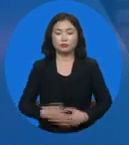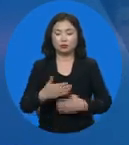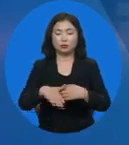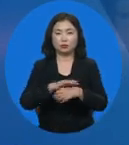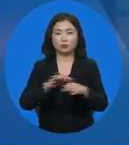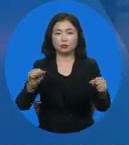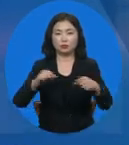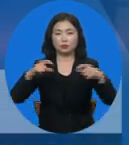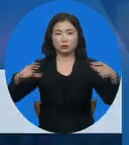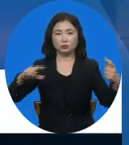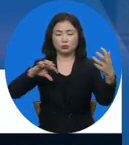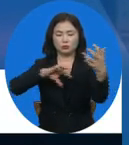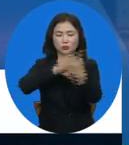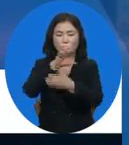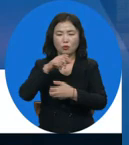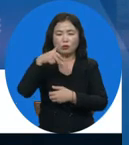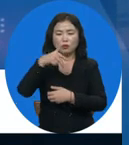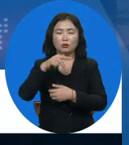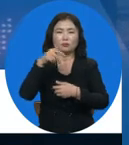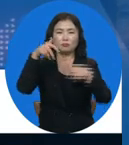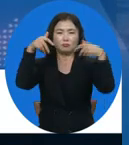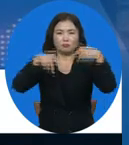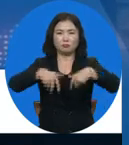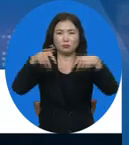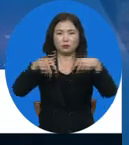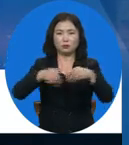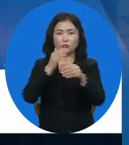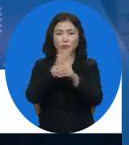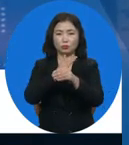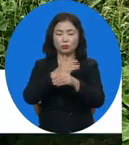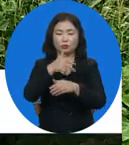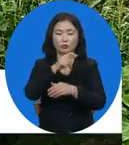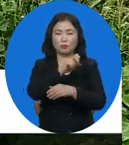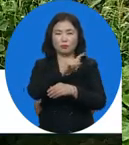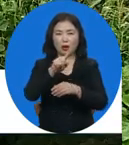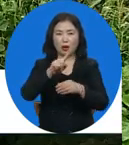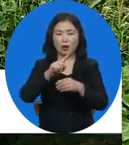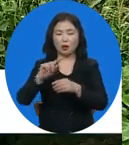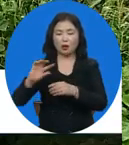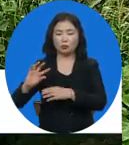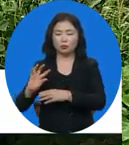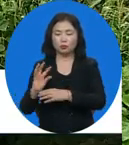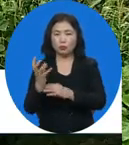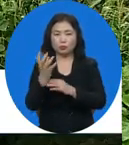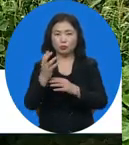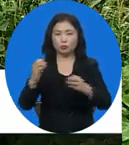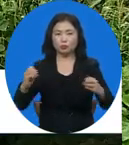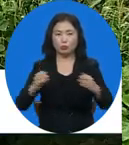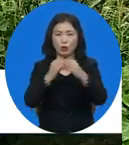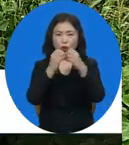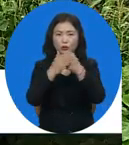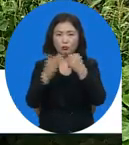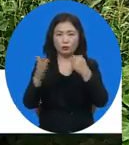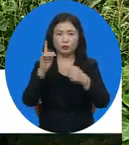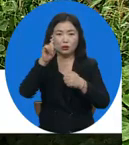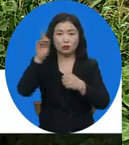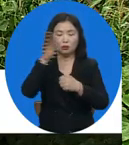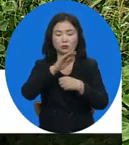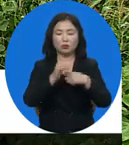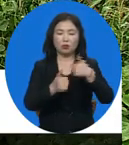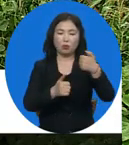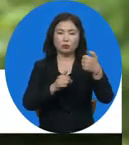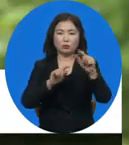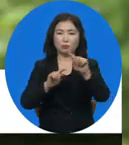탈과 경 목적은 흐린 가운데 장맛비가 내리고 있습니다 장마 전선과 북상하는 태풍의 영향으로 내일 밤까지 50에서